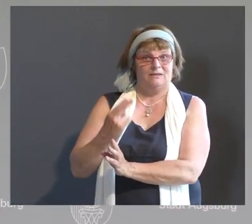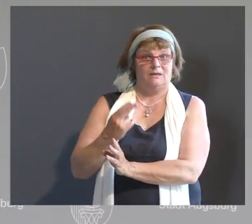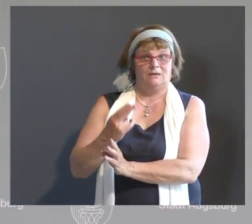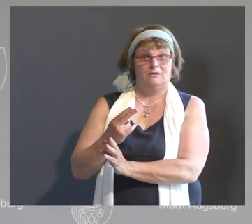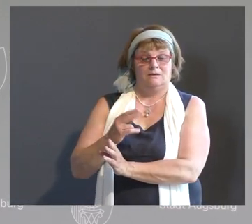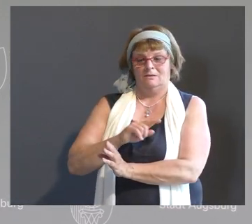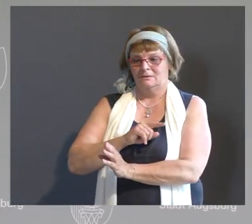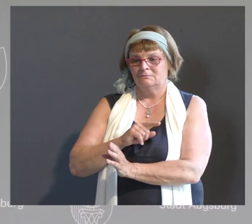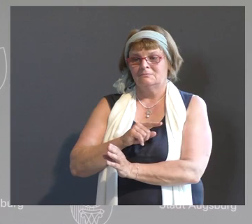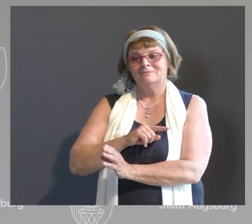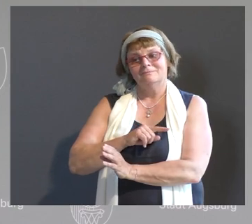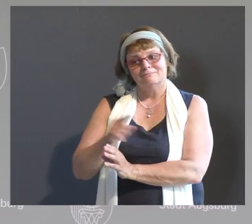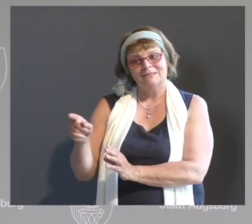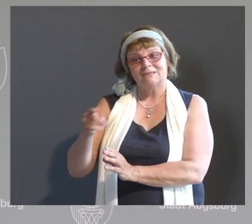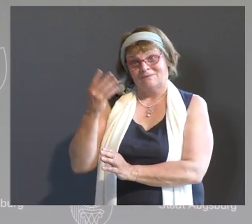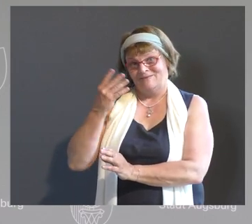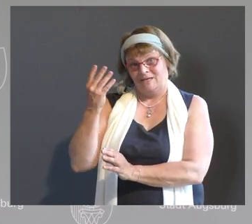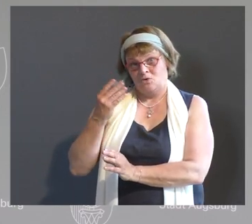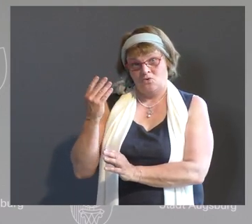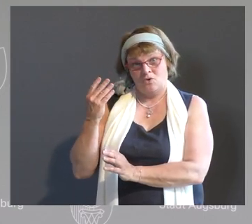Uhr bereinigt.